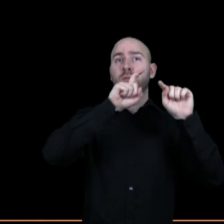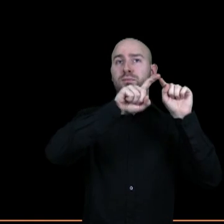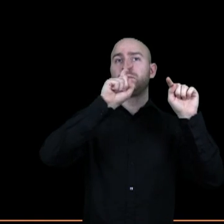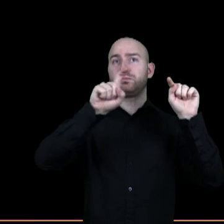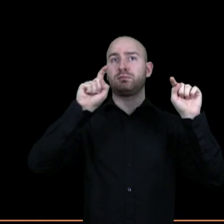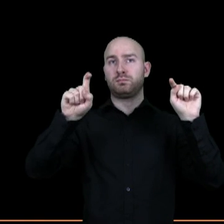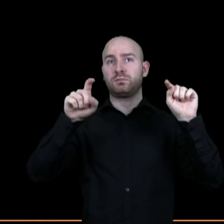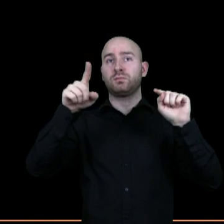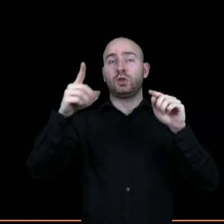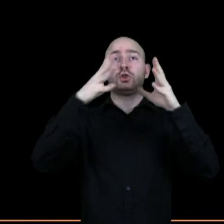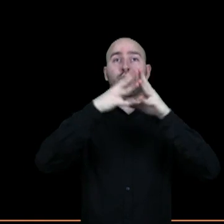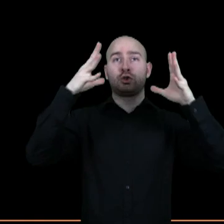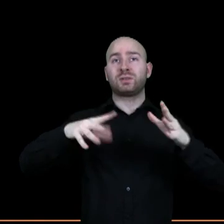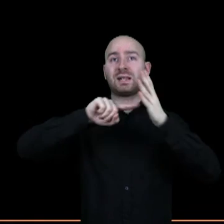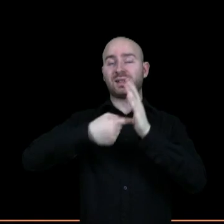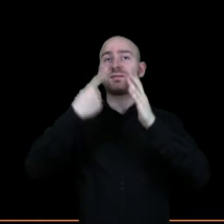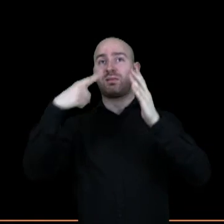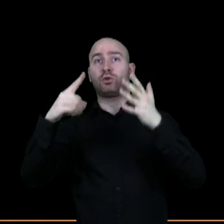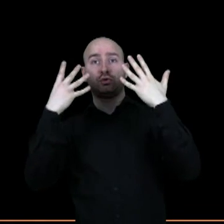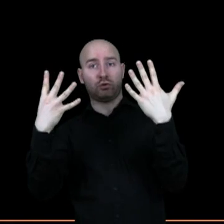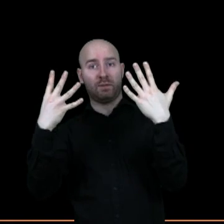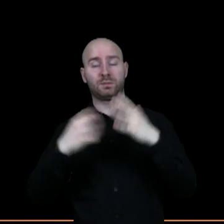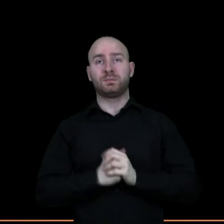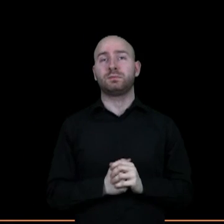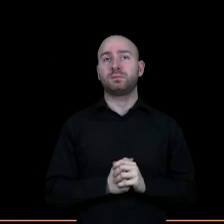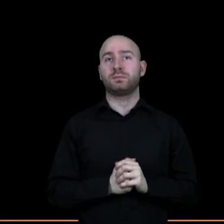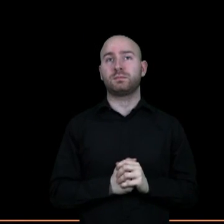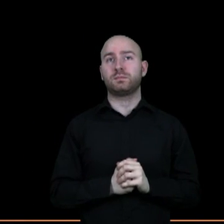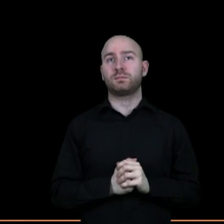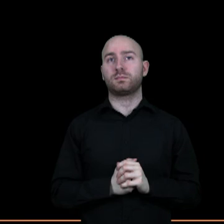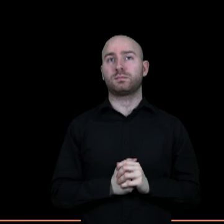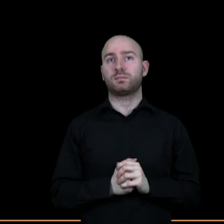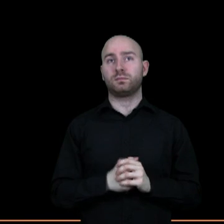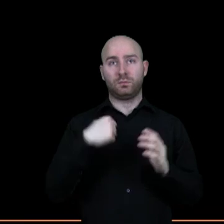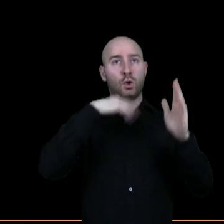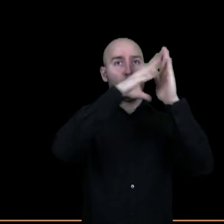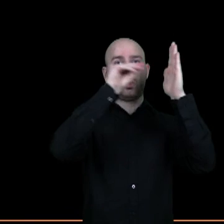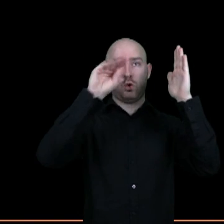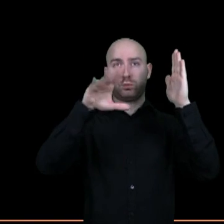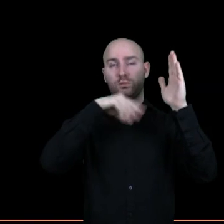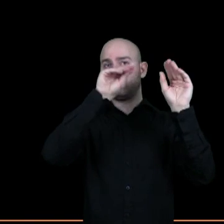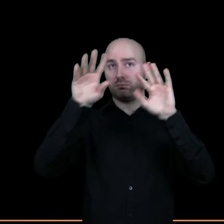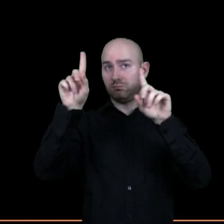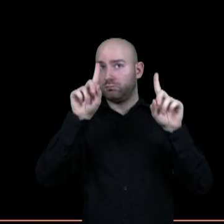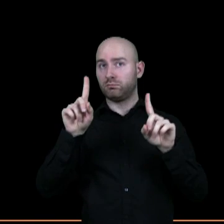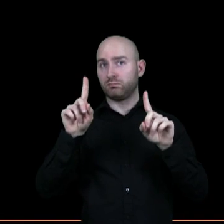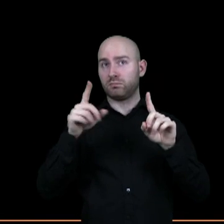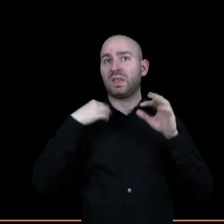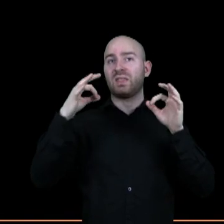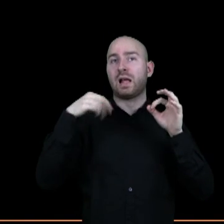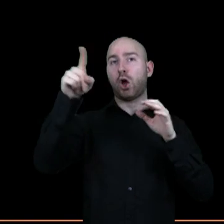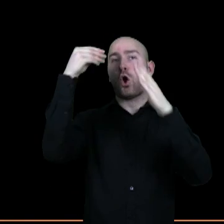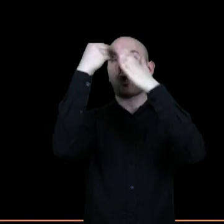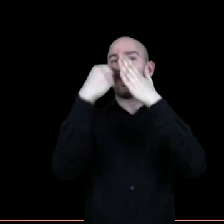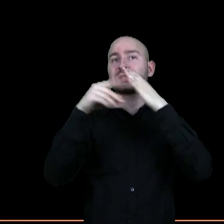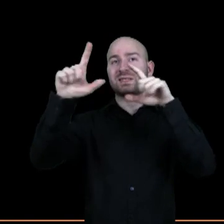się formuła. Rozciągając to pole, skopiowałem tę formułę na całą kolumnę. Z kolei formuła licząca koszty